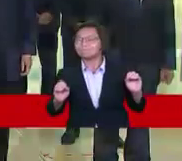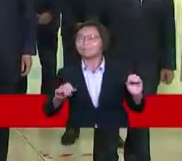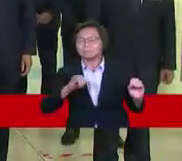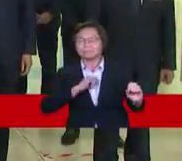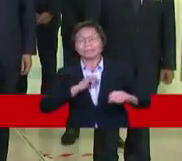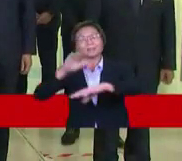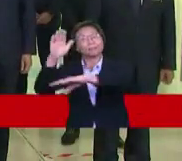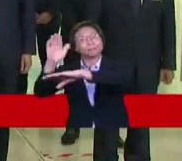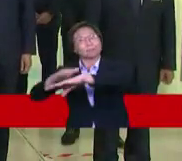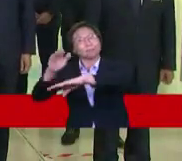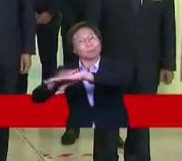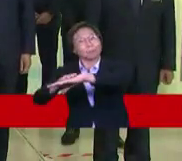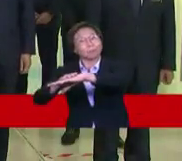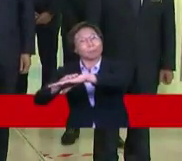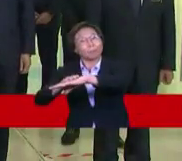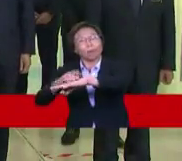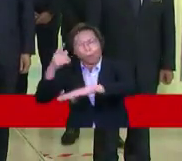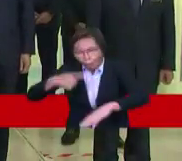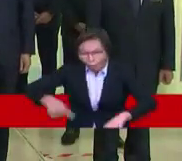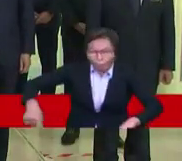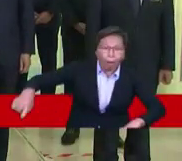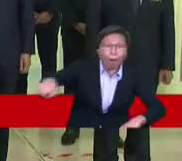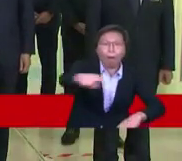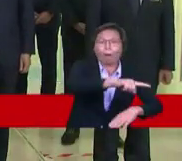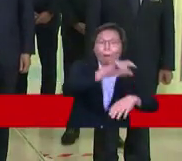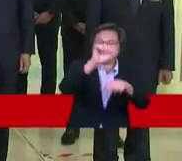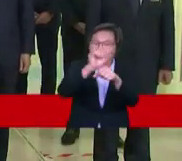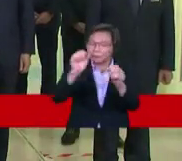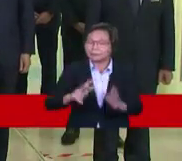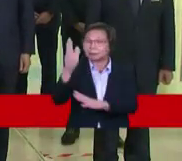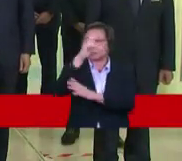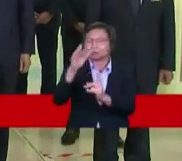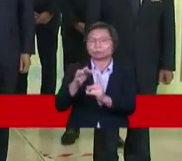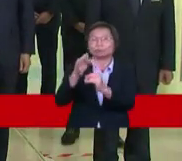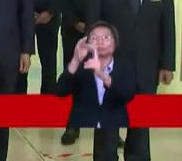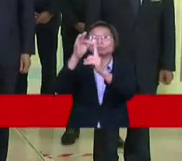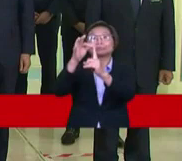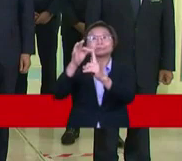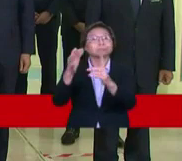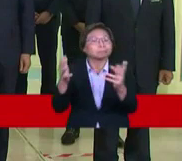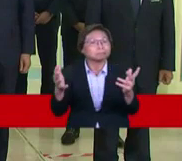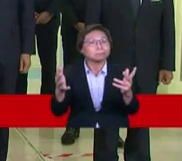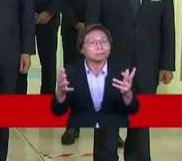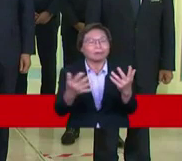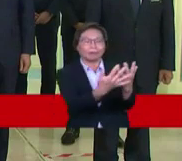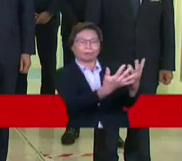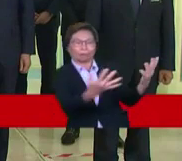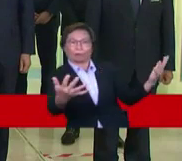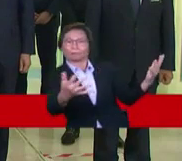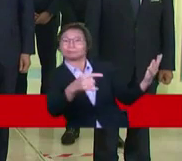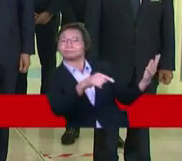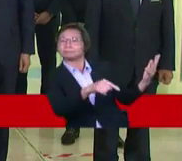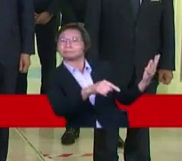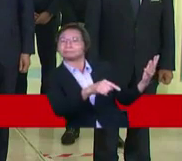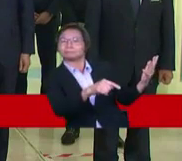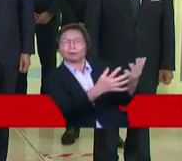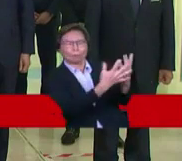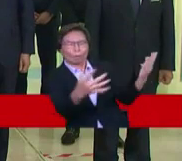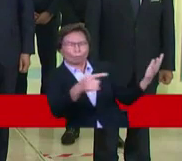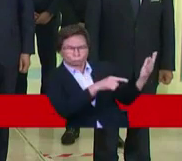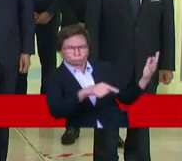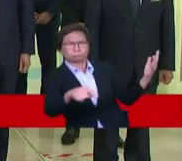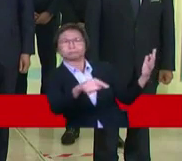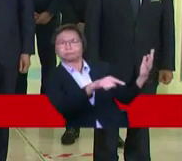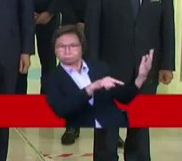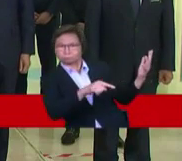Hai saya menyeru kepada semua penjawat awam khususnya para front lines agak